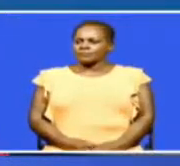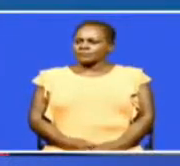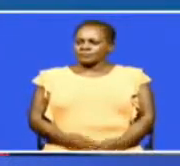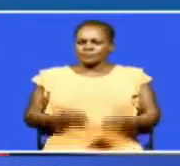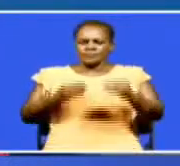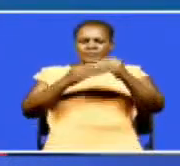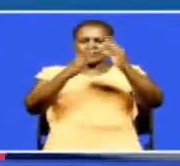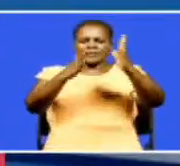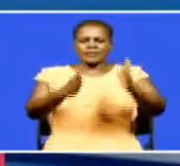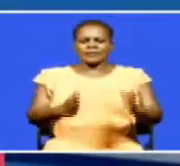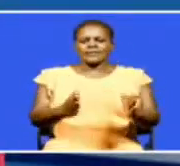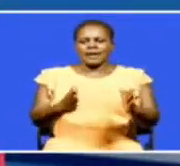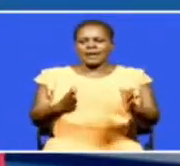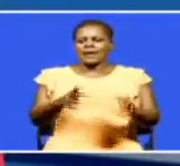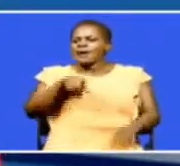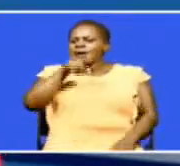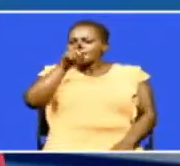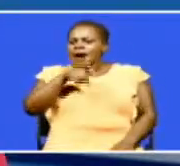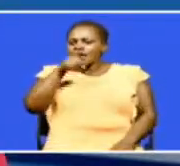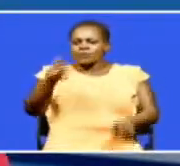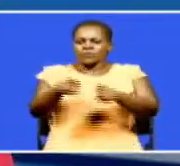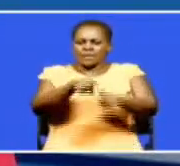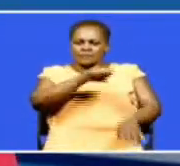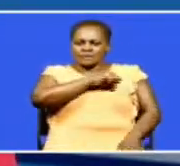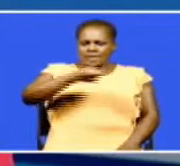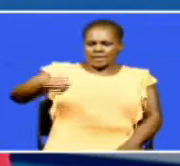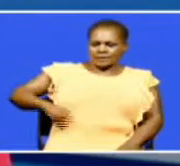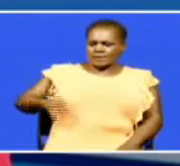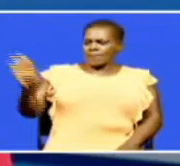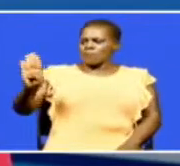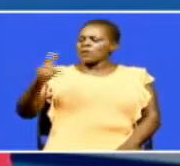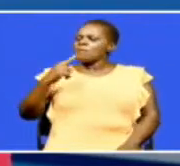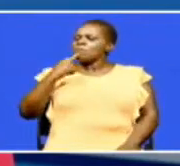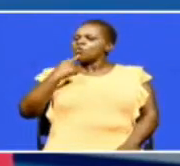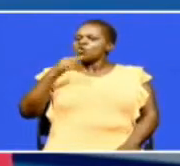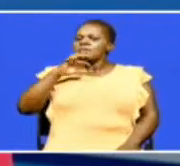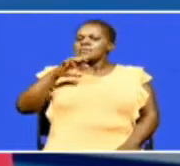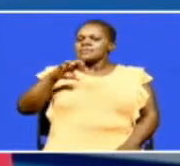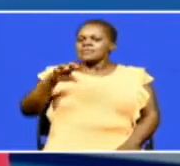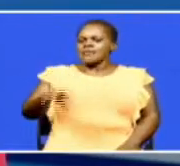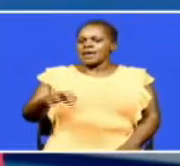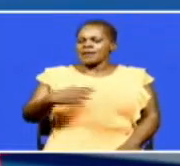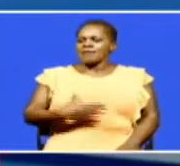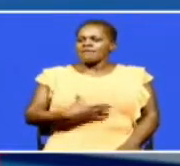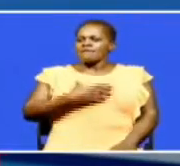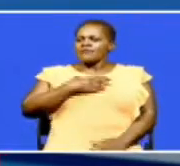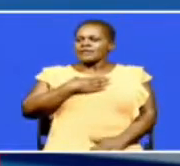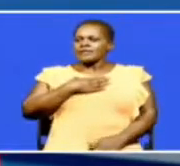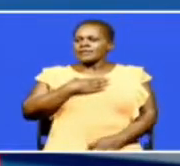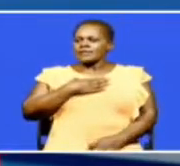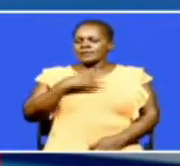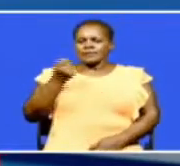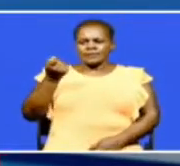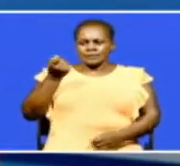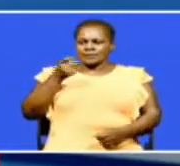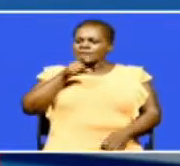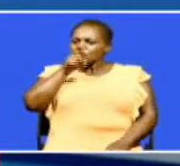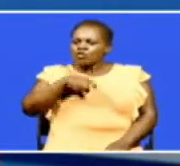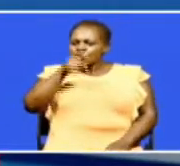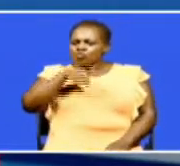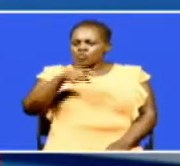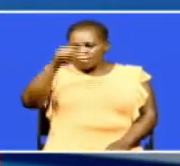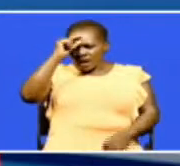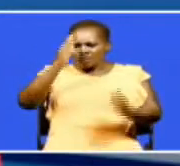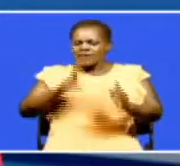Na kiongozi wa chama cha KANU ambaye pia ni seneta wa kaunti ya Baringo Gideon Moi yuko ziarani katika kaunti ya Kitui baada ya mwaliko